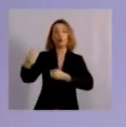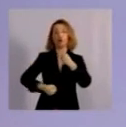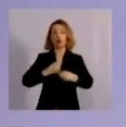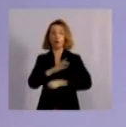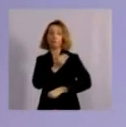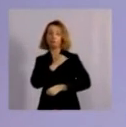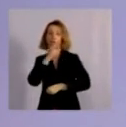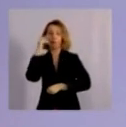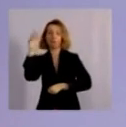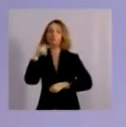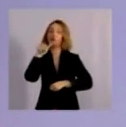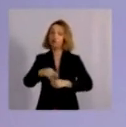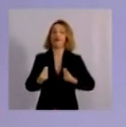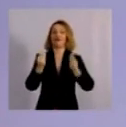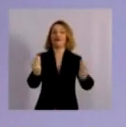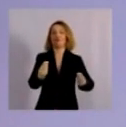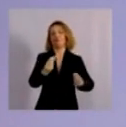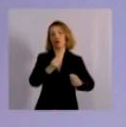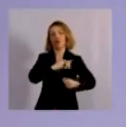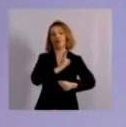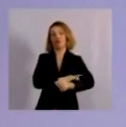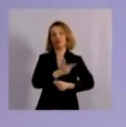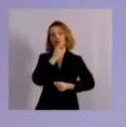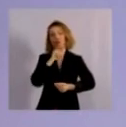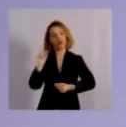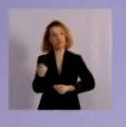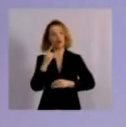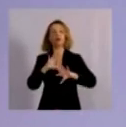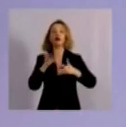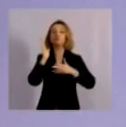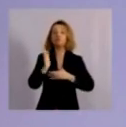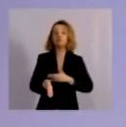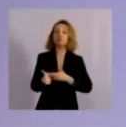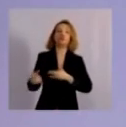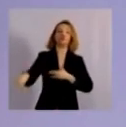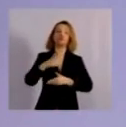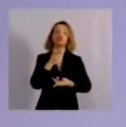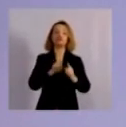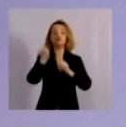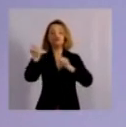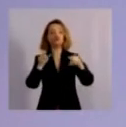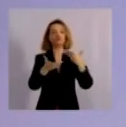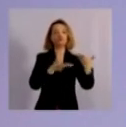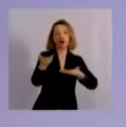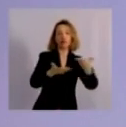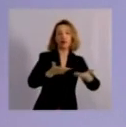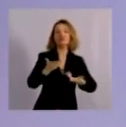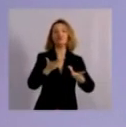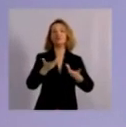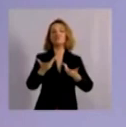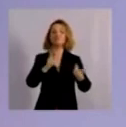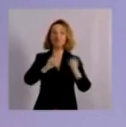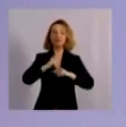τώρα που δίνουμε τη δυνατότητα, πιστεύω ότι οι αισίες τους, αλλά και οι καθηγητές θα αδράξουν αυτήν την ευκαιρία και οι φοιτητές θα αγκαλιάσουν